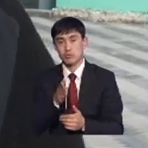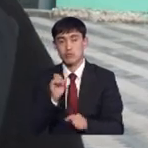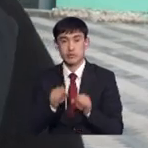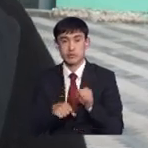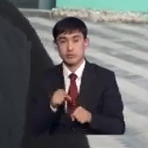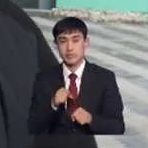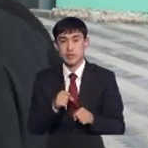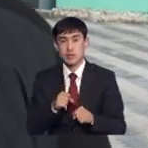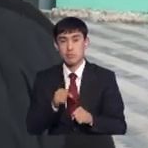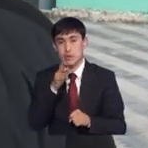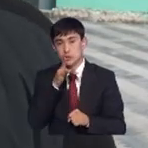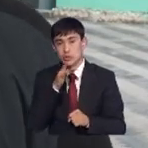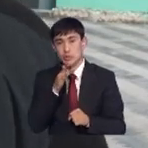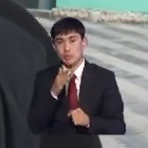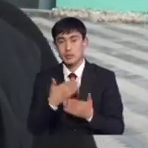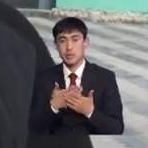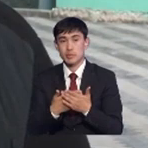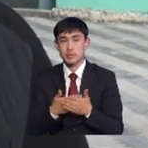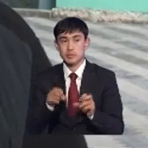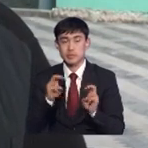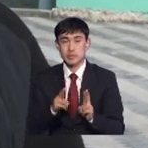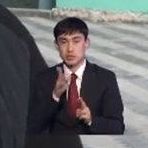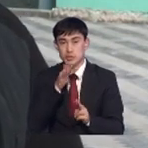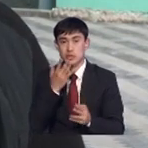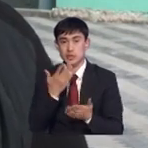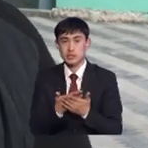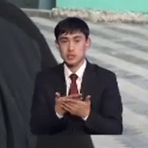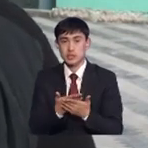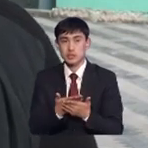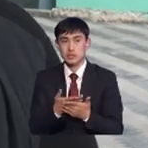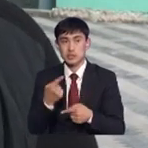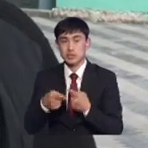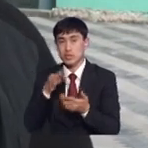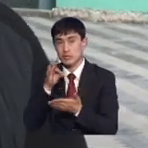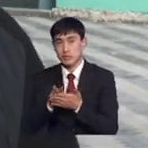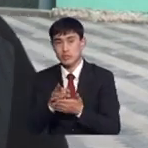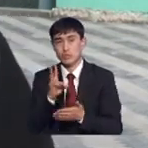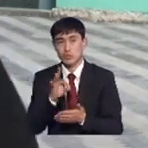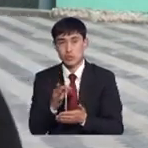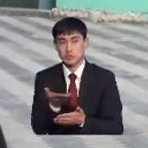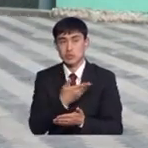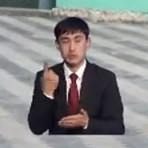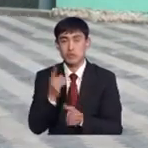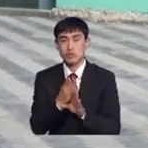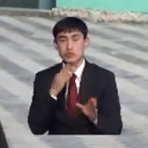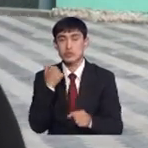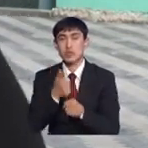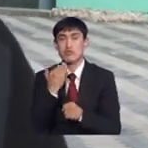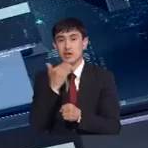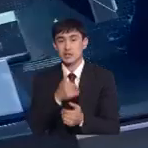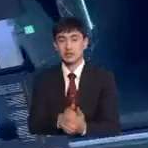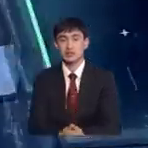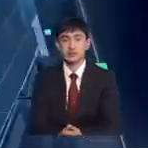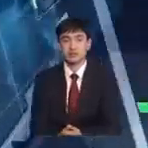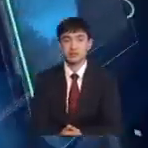Мы, если там по срокам где-то там есть определенные моменты, мы за них, конечно же, ответим, но для нас в первую очередь главное качество работы.